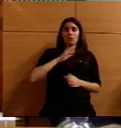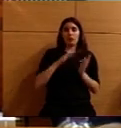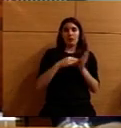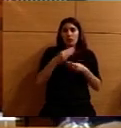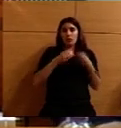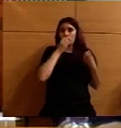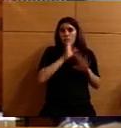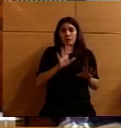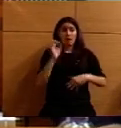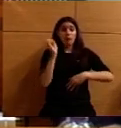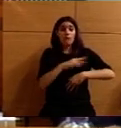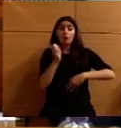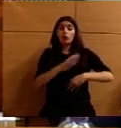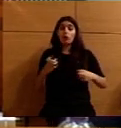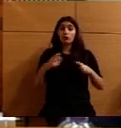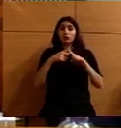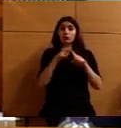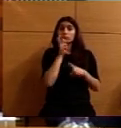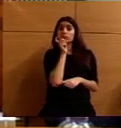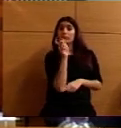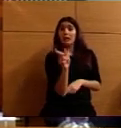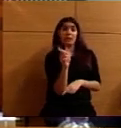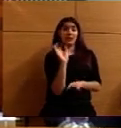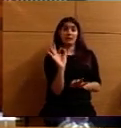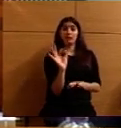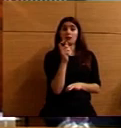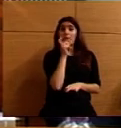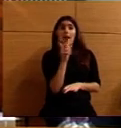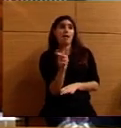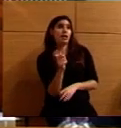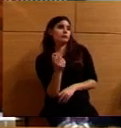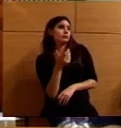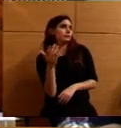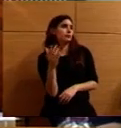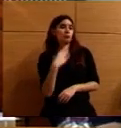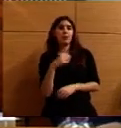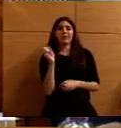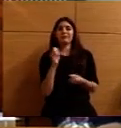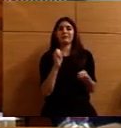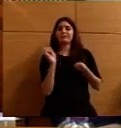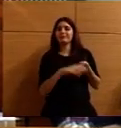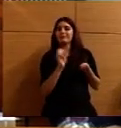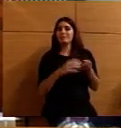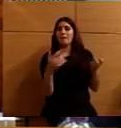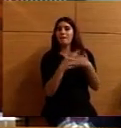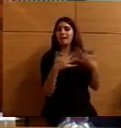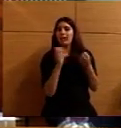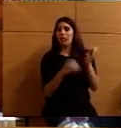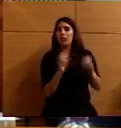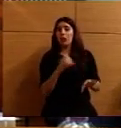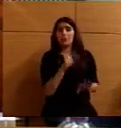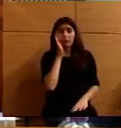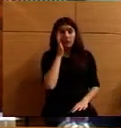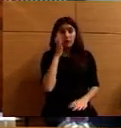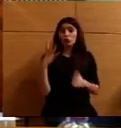govern. El fons de contingència és una denominació, és un terme, pot ser un calaix on li col·loquem tot, però allò cert és que